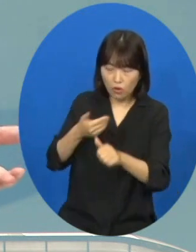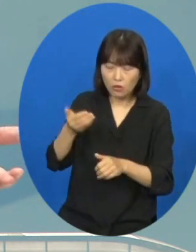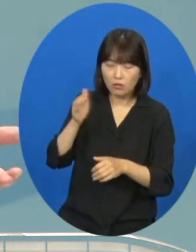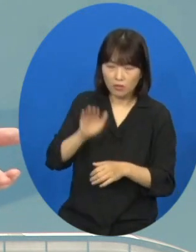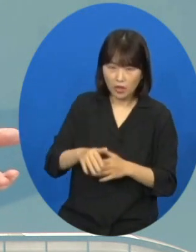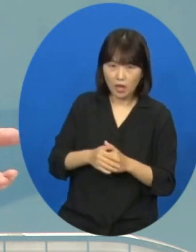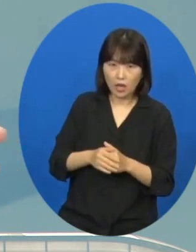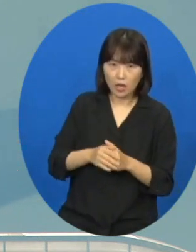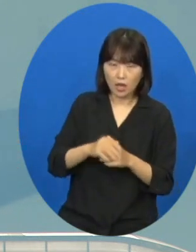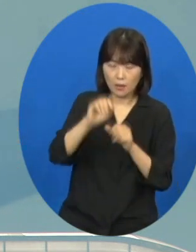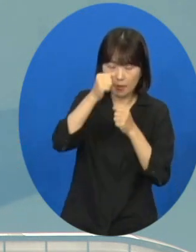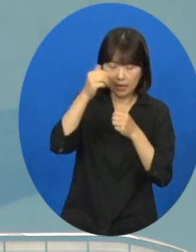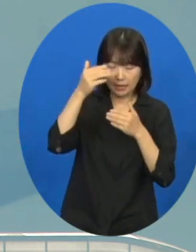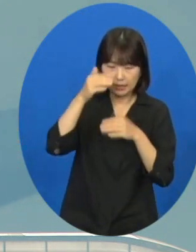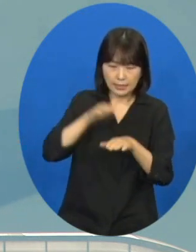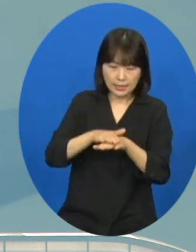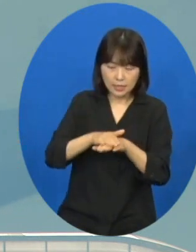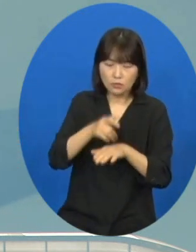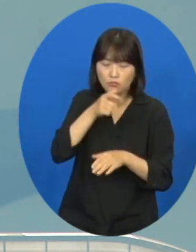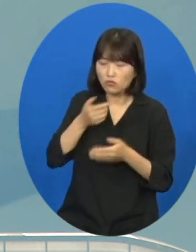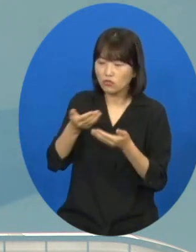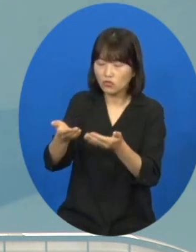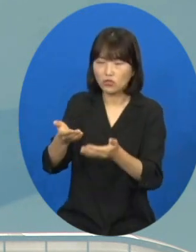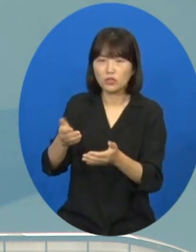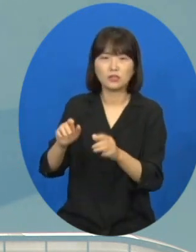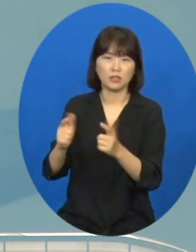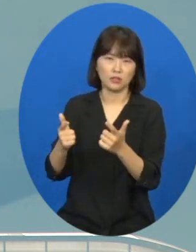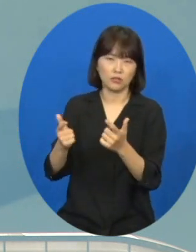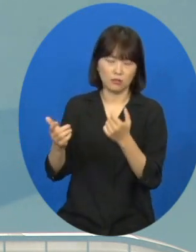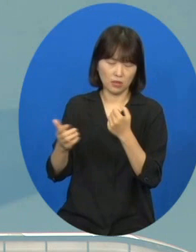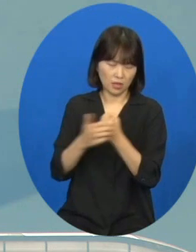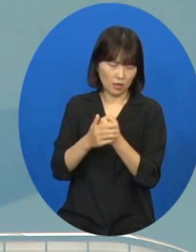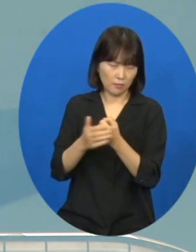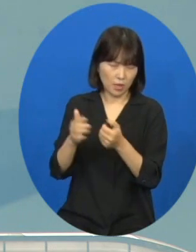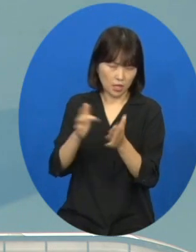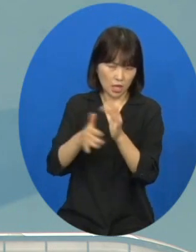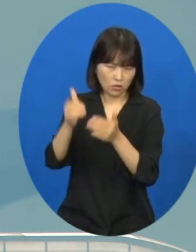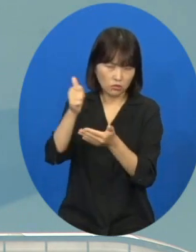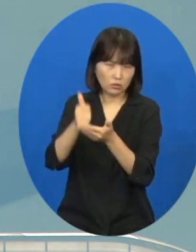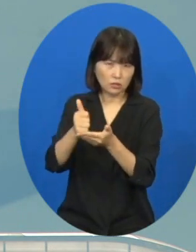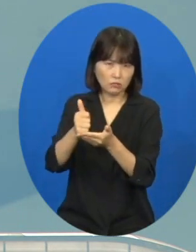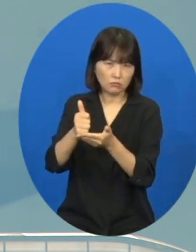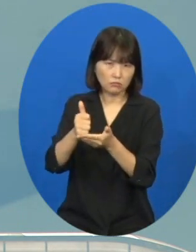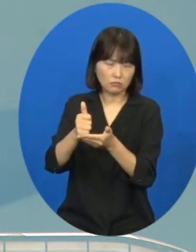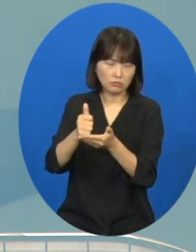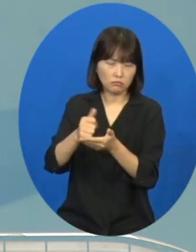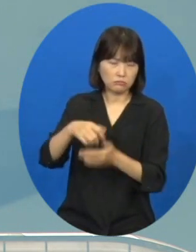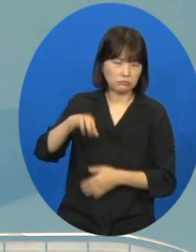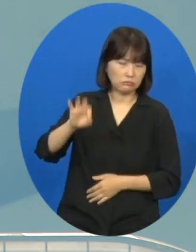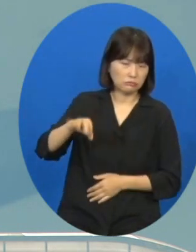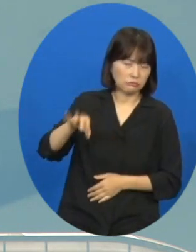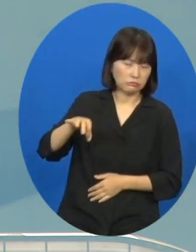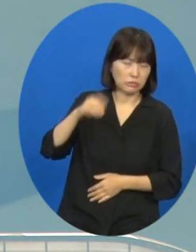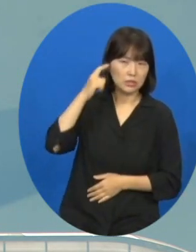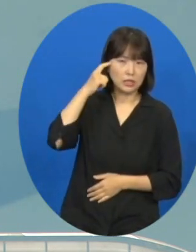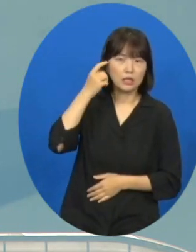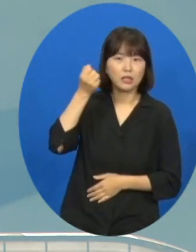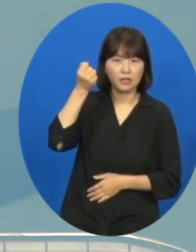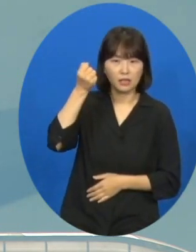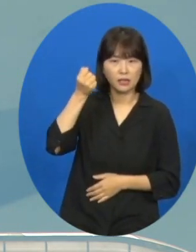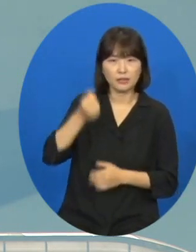내놓지 않았습니다. 그러니까 사실 예수님을 거의 그냥 막대하듯이 한 거죠.